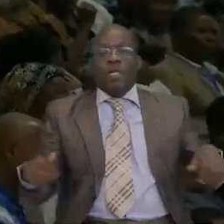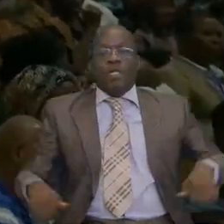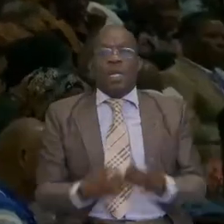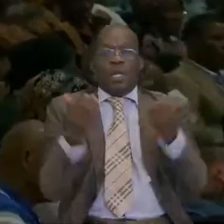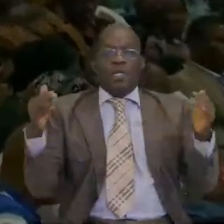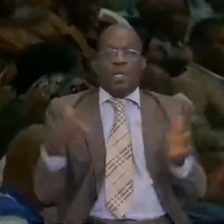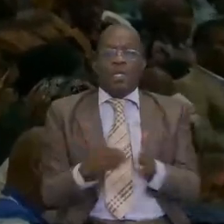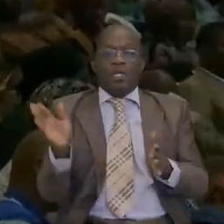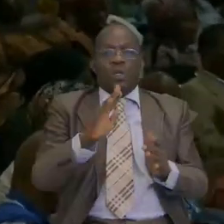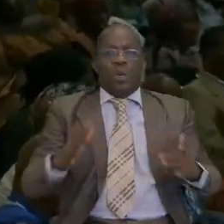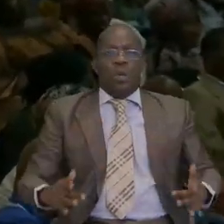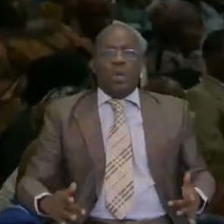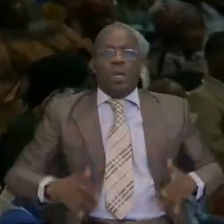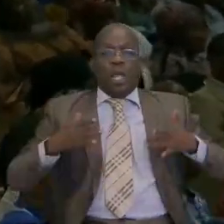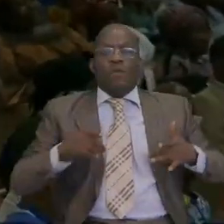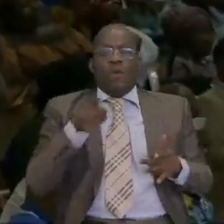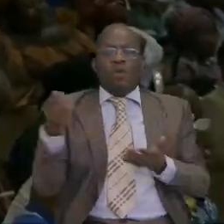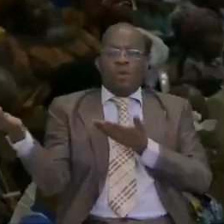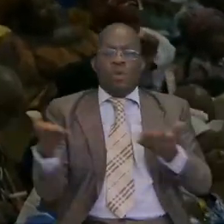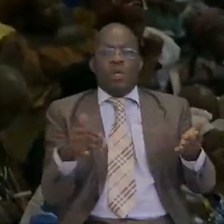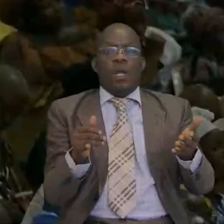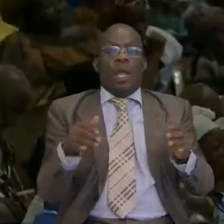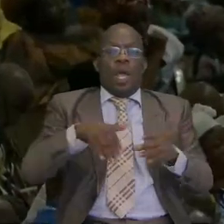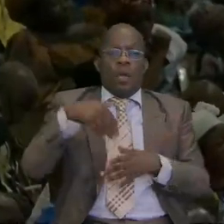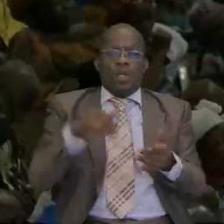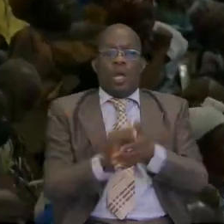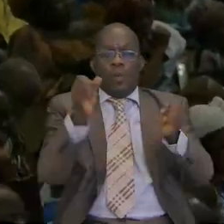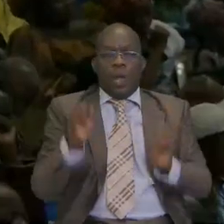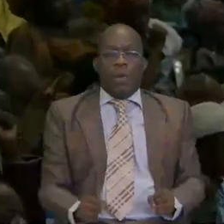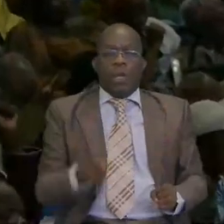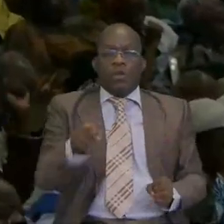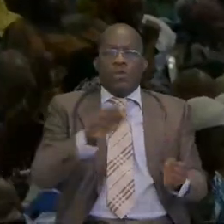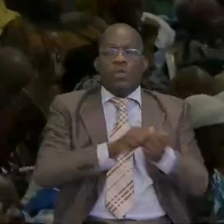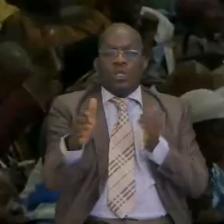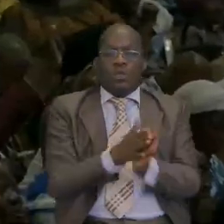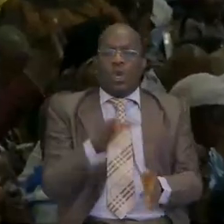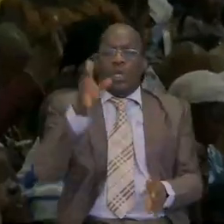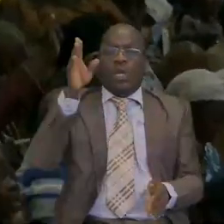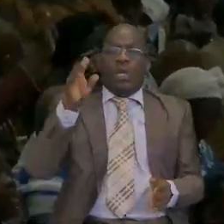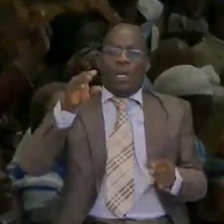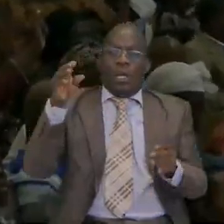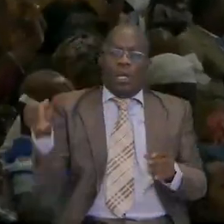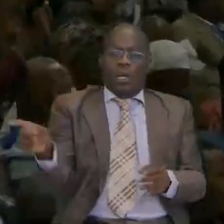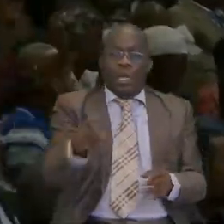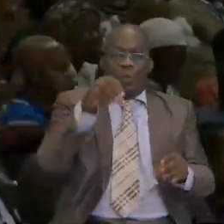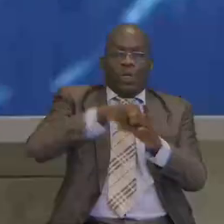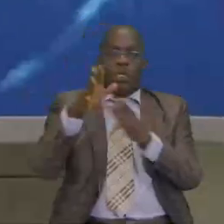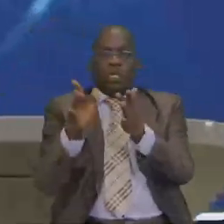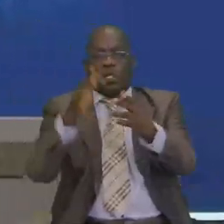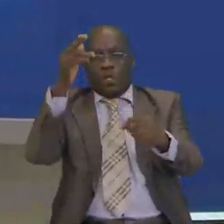ta vie, tu vas sortir la puissance et tu vas les disperser au nom de Jésus.